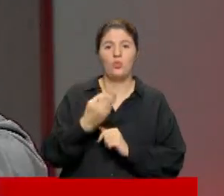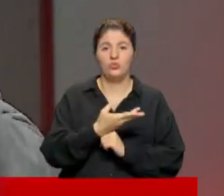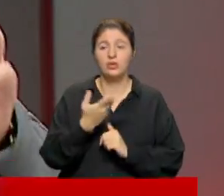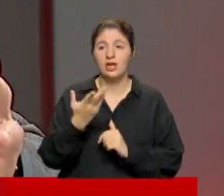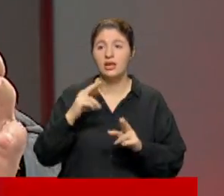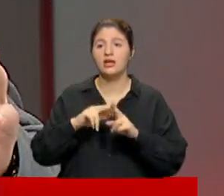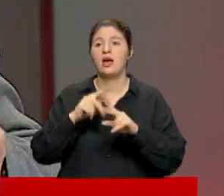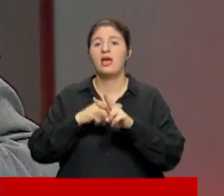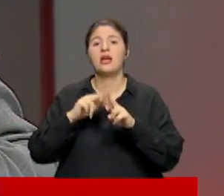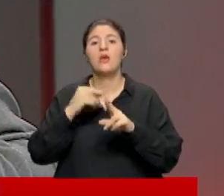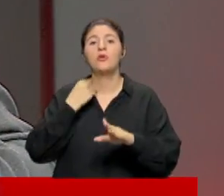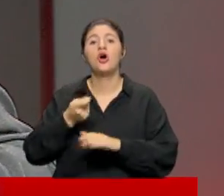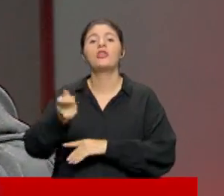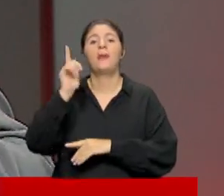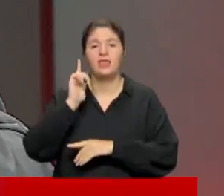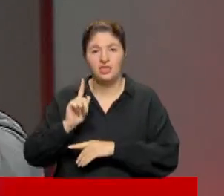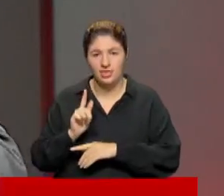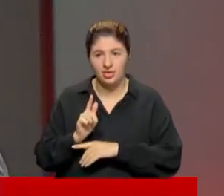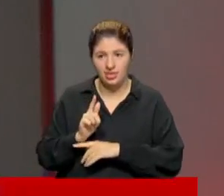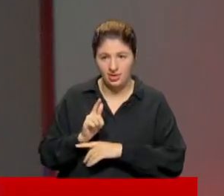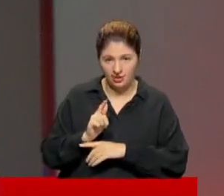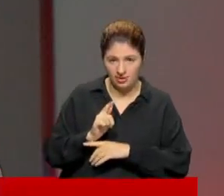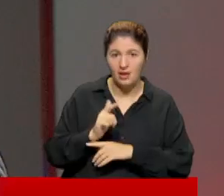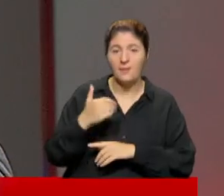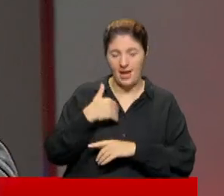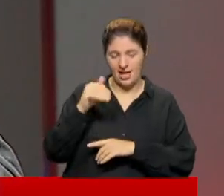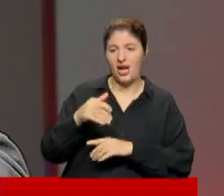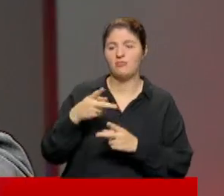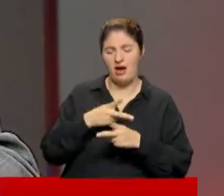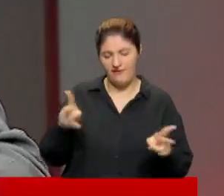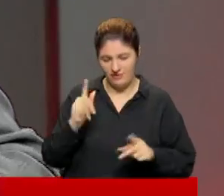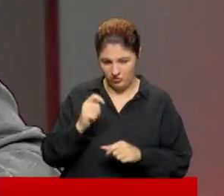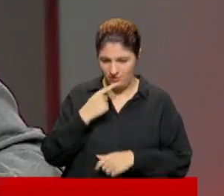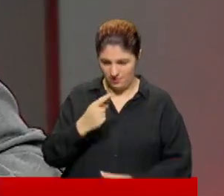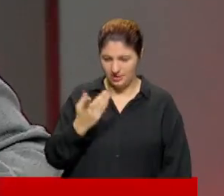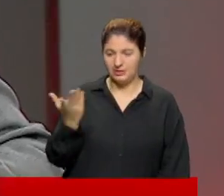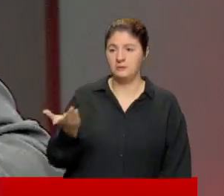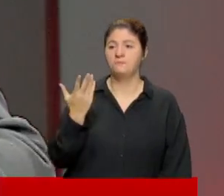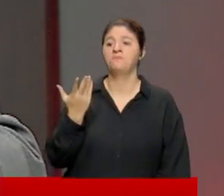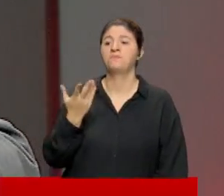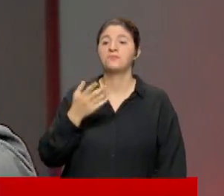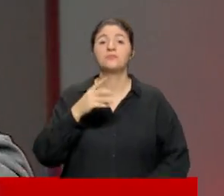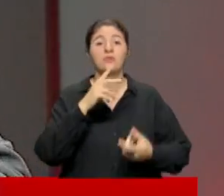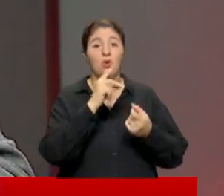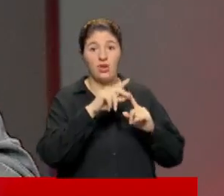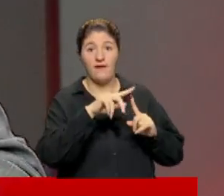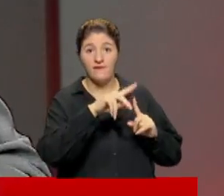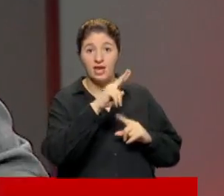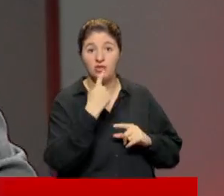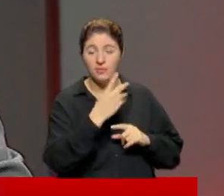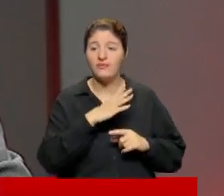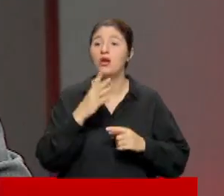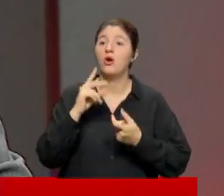KYK borçlarını ödemeyin Ben geldiğimde affedeceğim demesi ÖTV Ç